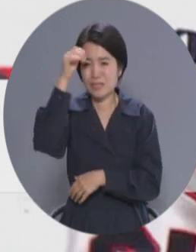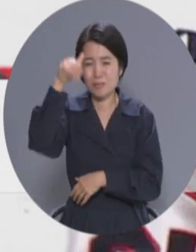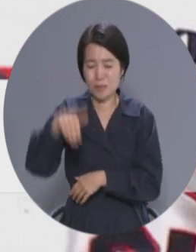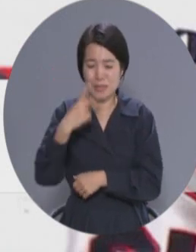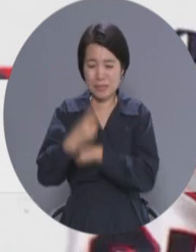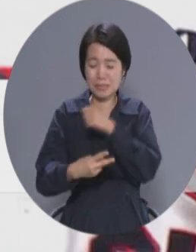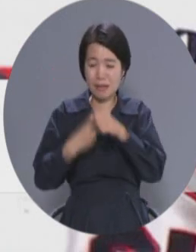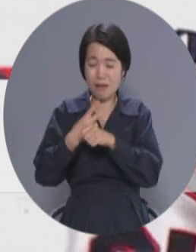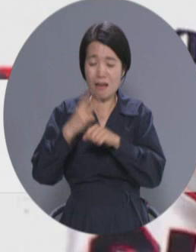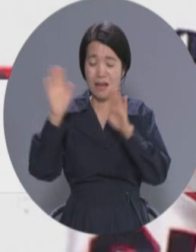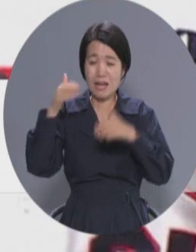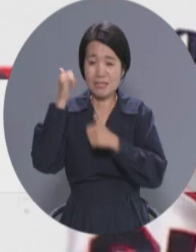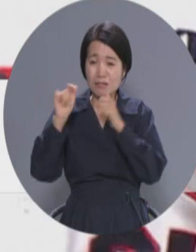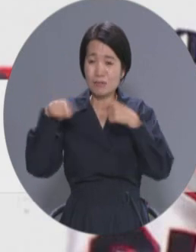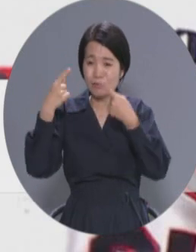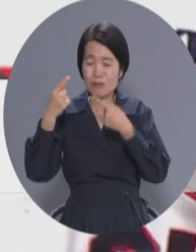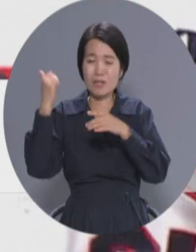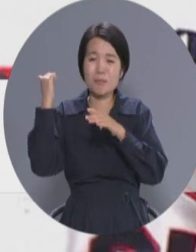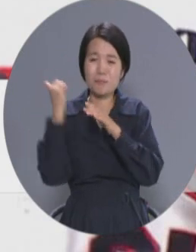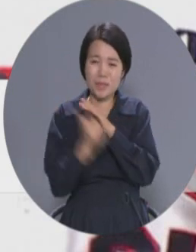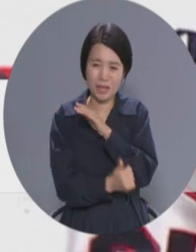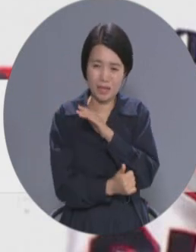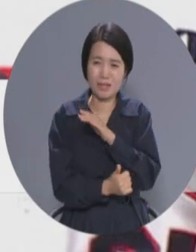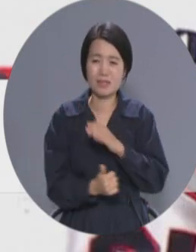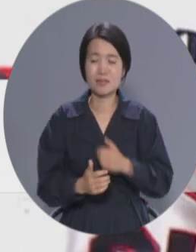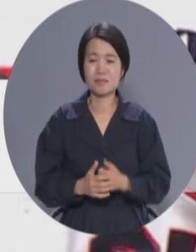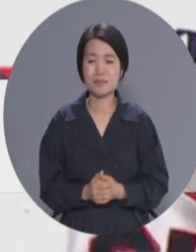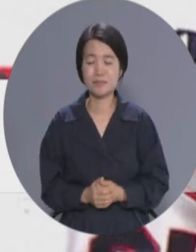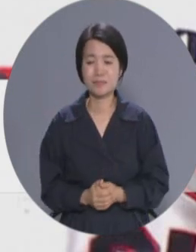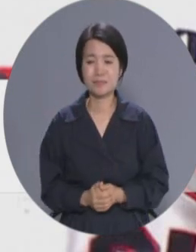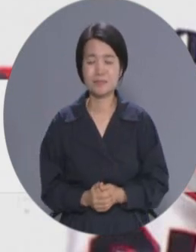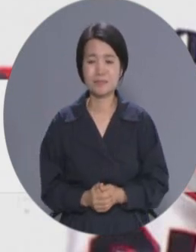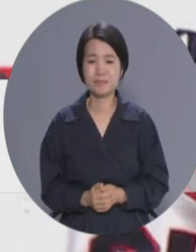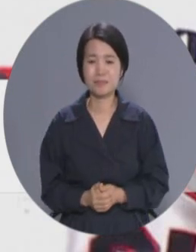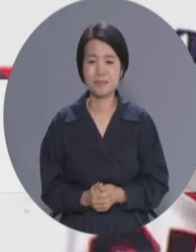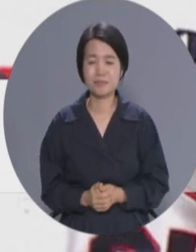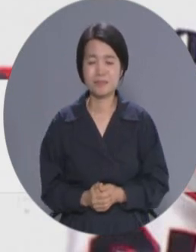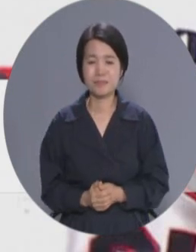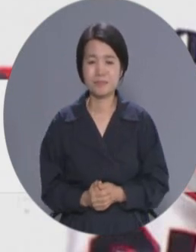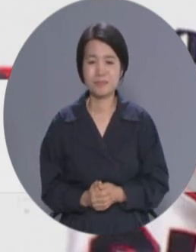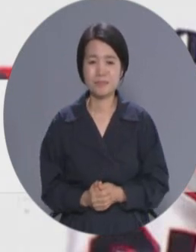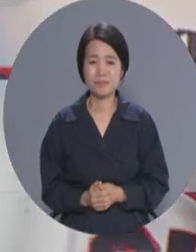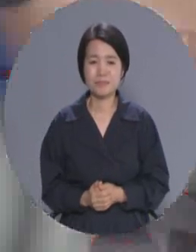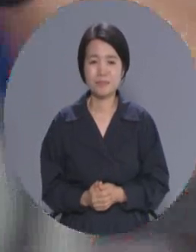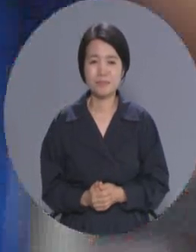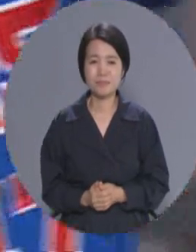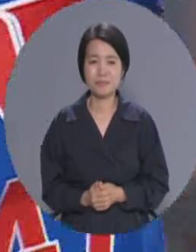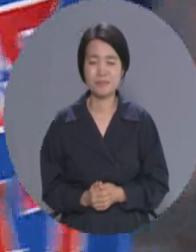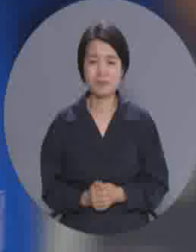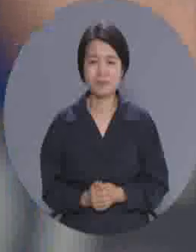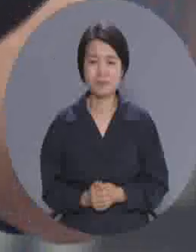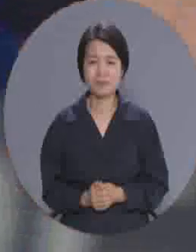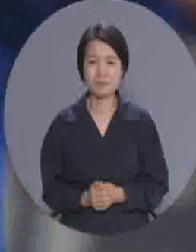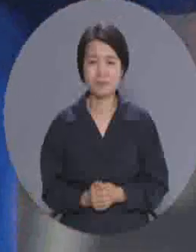2년 연속 가을 야구행의 발목을 잡았습니다. 한신구 기자의 보도입니다.